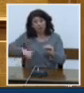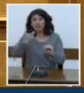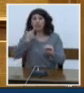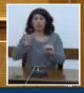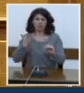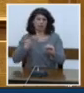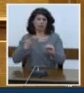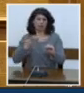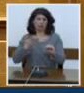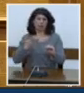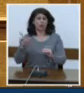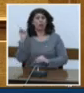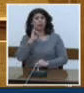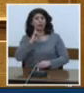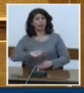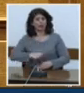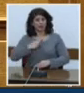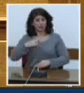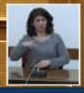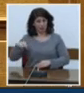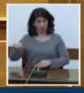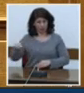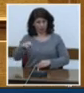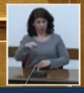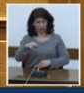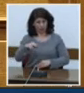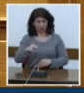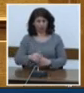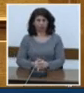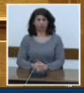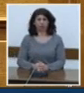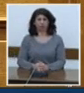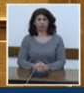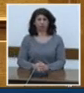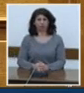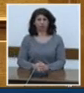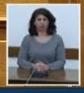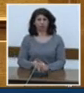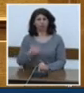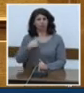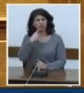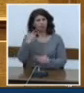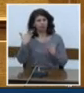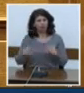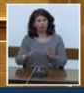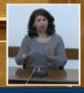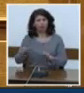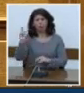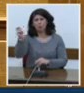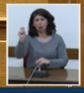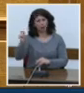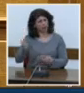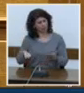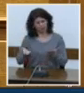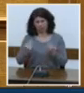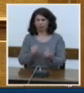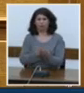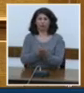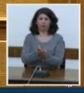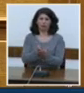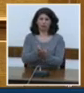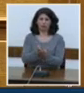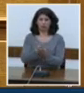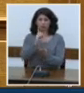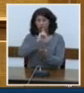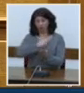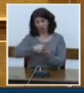Κύριε συνάδελφοι, έχει λεχθεί ότι η πολιτική δεν έχει ηθική. Διαφωνώ. Οφείλει να έχει